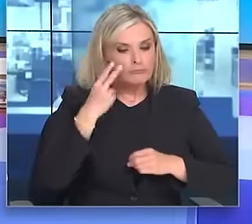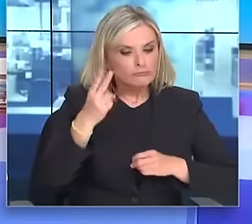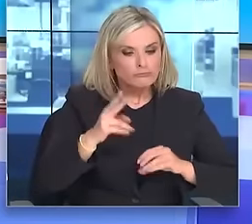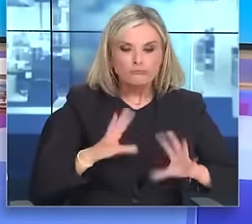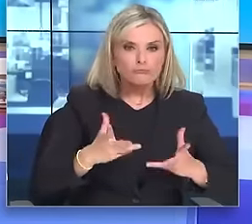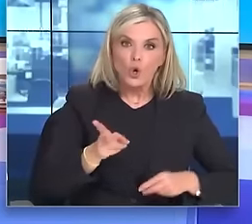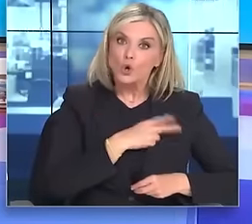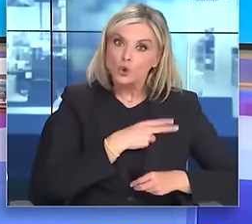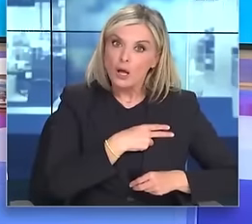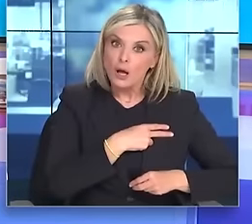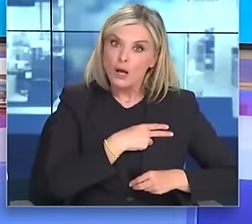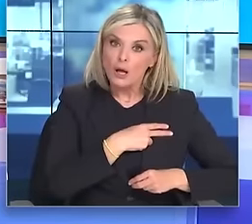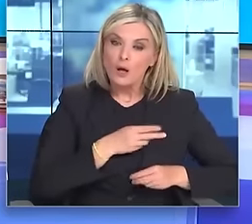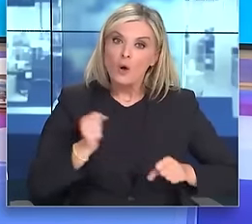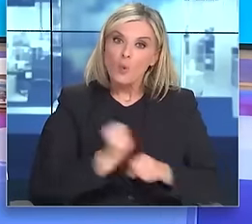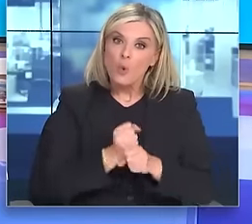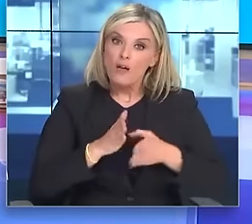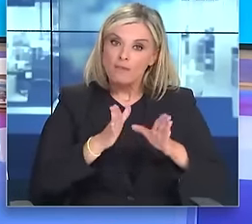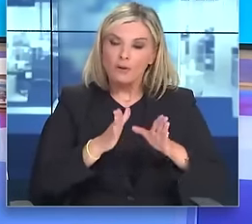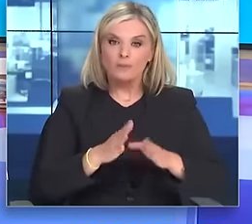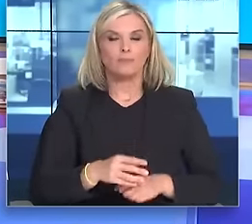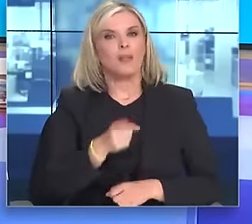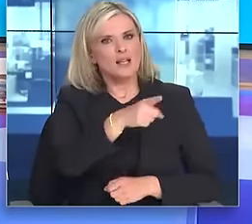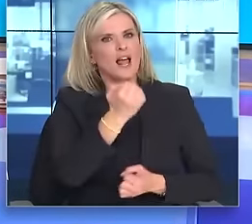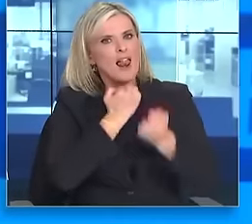η πολιτική αυτή υλοποιείται. Λάθη κάνατε αυτά τα 5 χρόνια. Προφανώς.